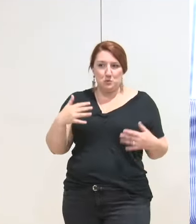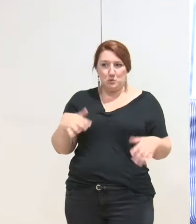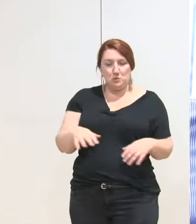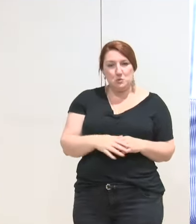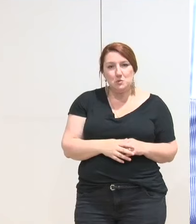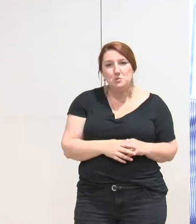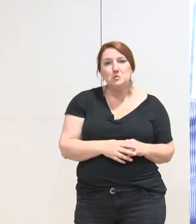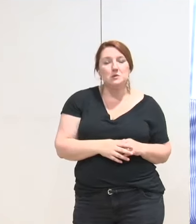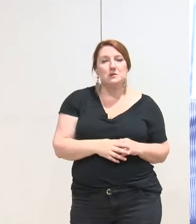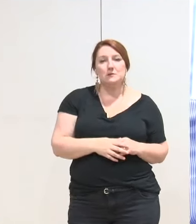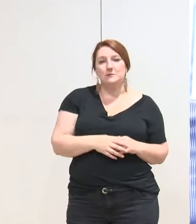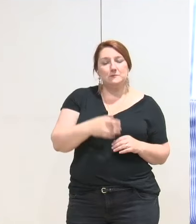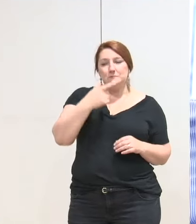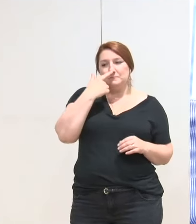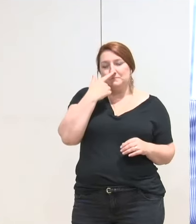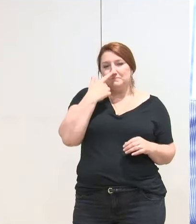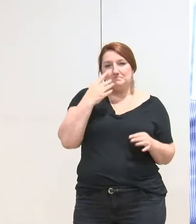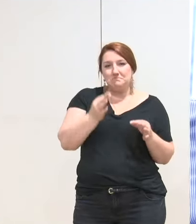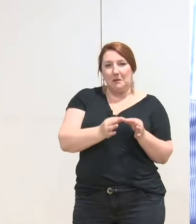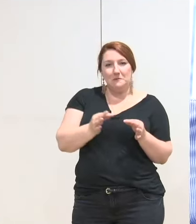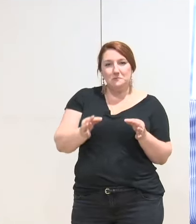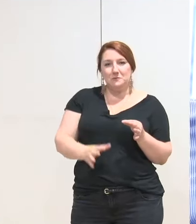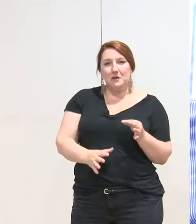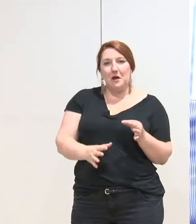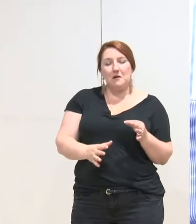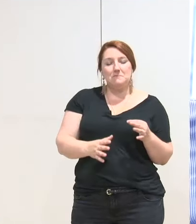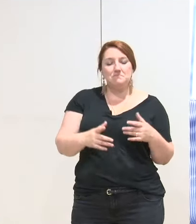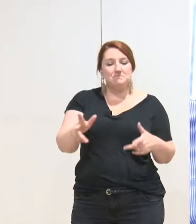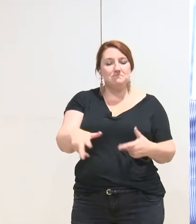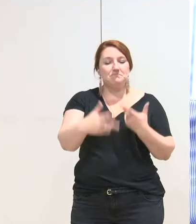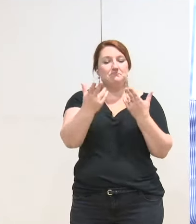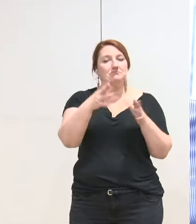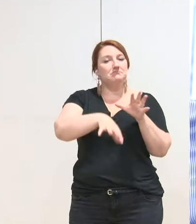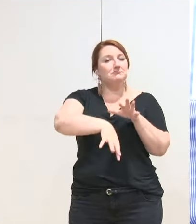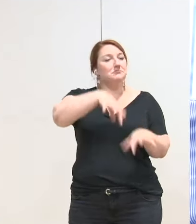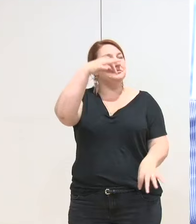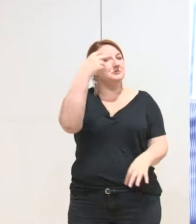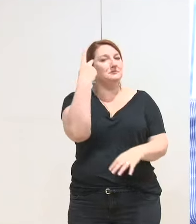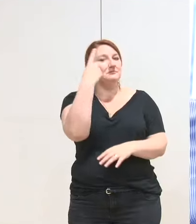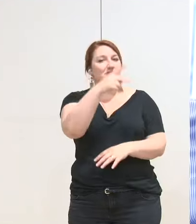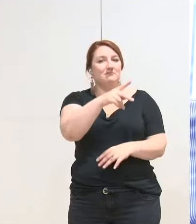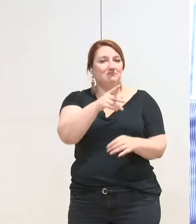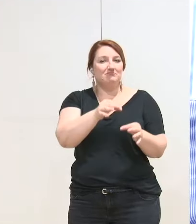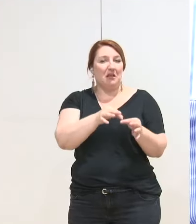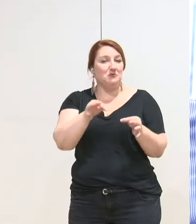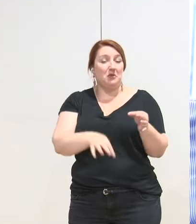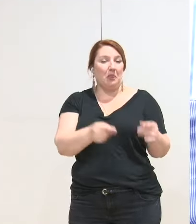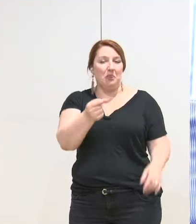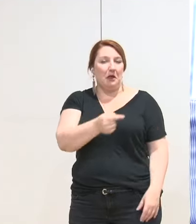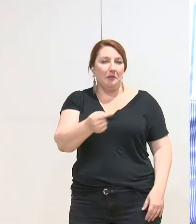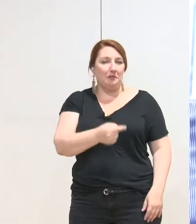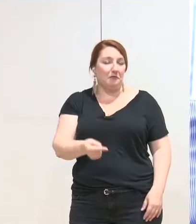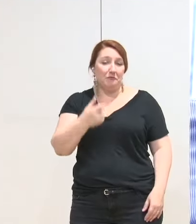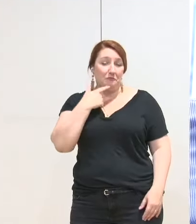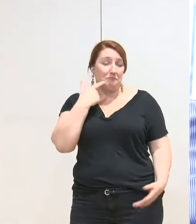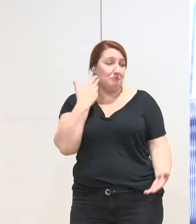fond qui va résumer le mandat qui est le vôre et je veux dire aux